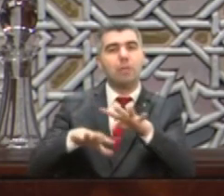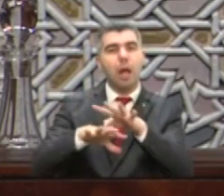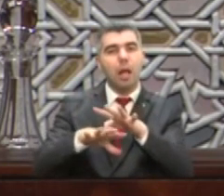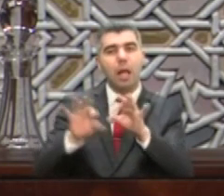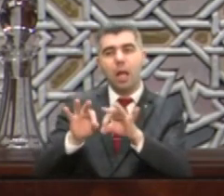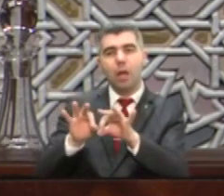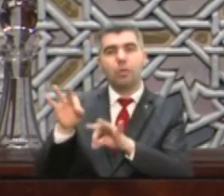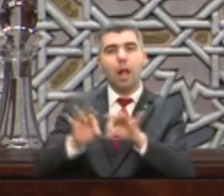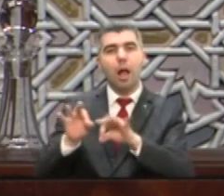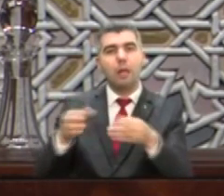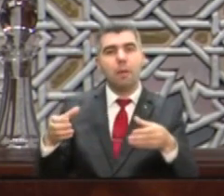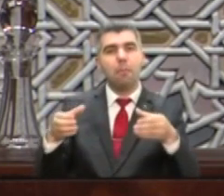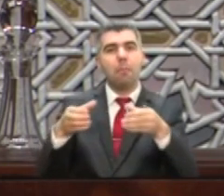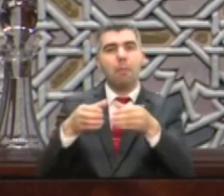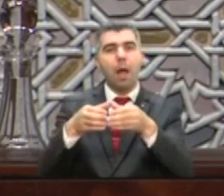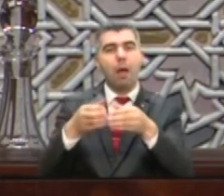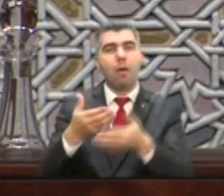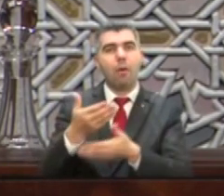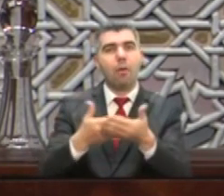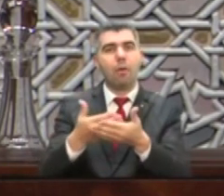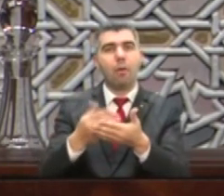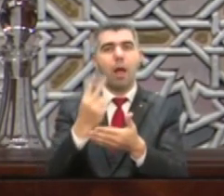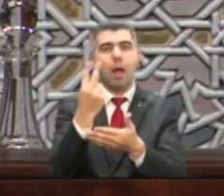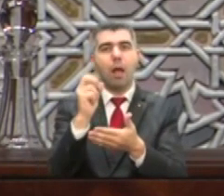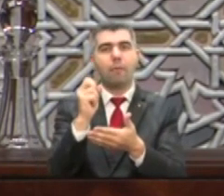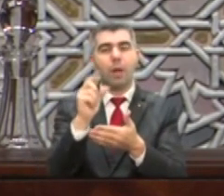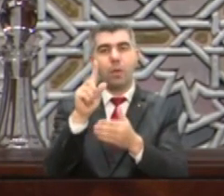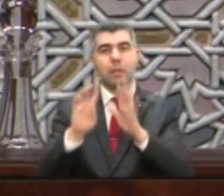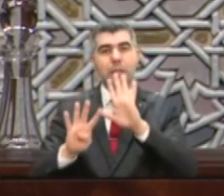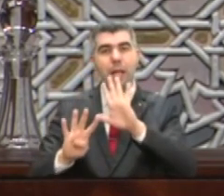والإجراءات المرتبطة بها برسم سنة